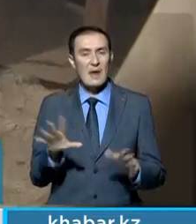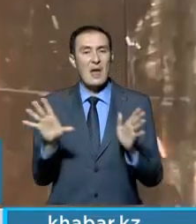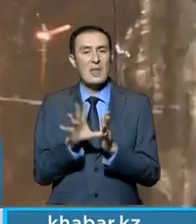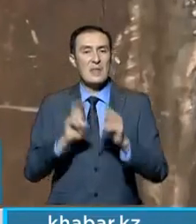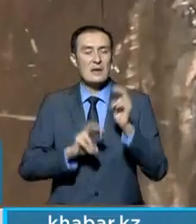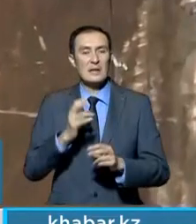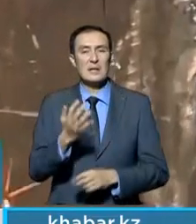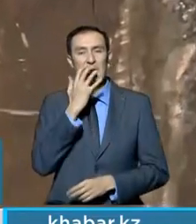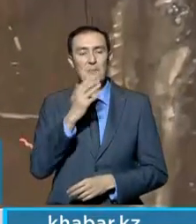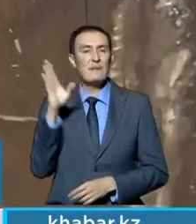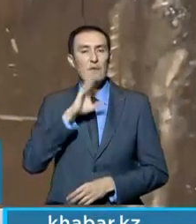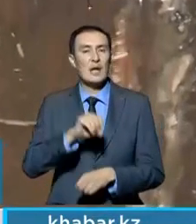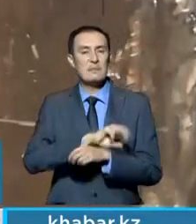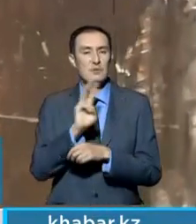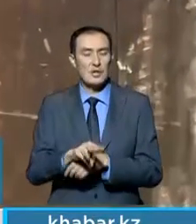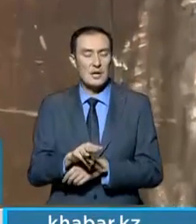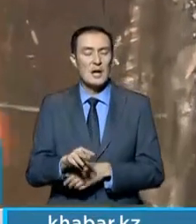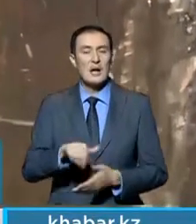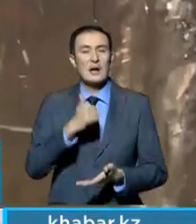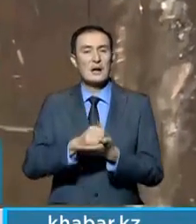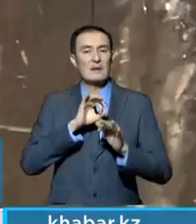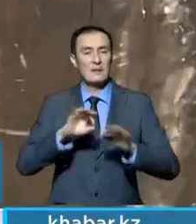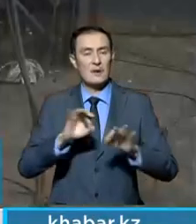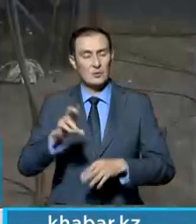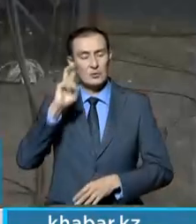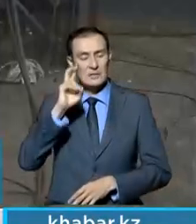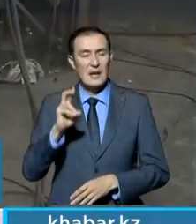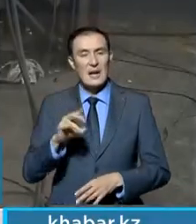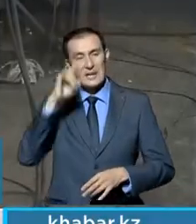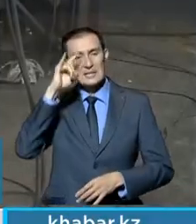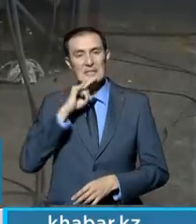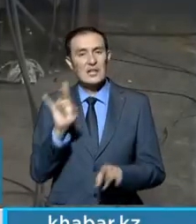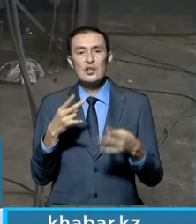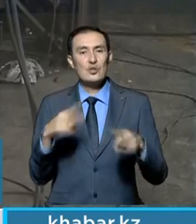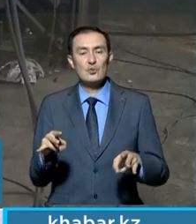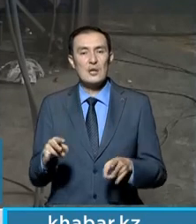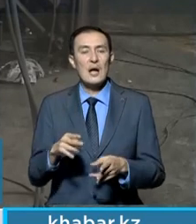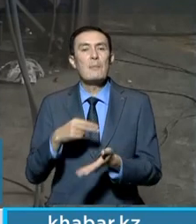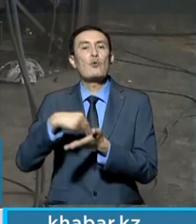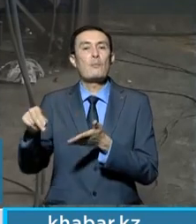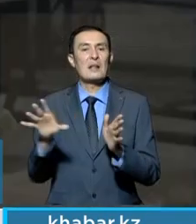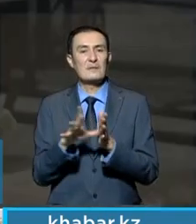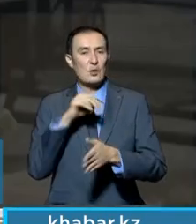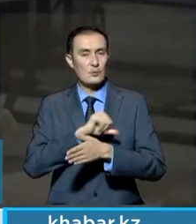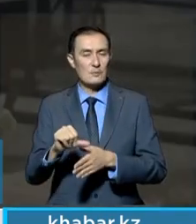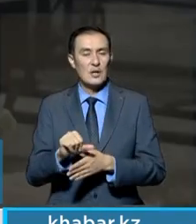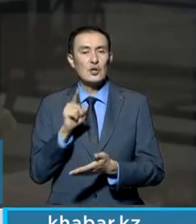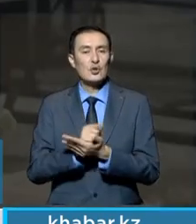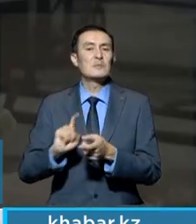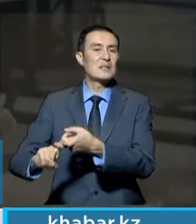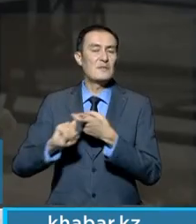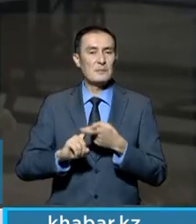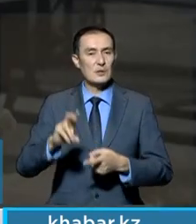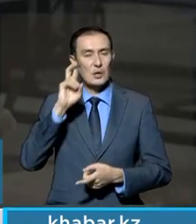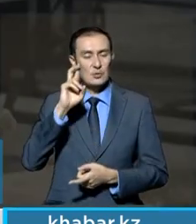энерго, тепло и водоснабжении. Как отметил Касым-Жомарт Токаев, Казахстан не должен импортировать электроэнергию, быть зависим от